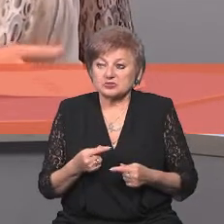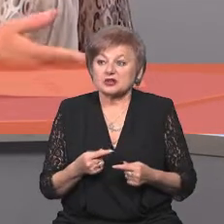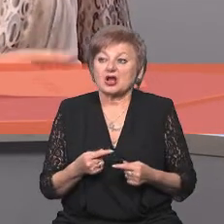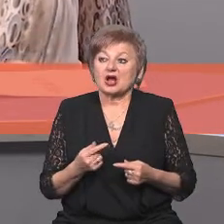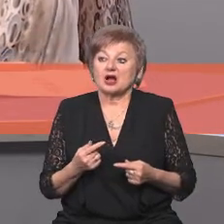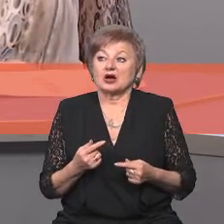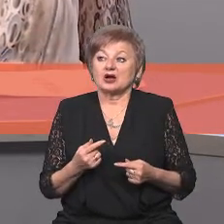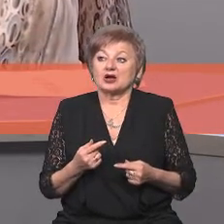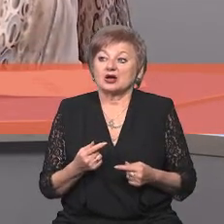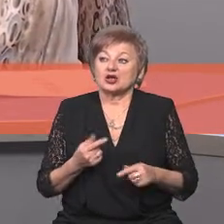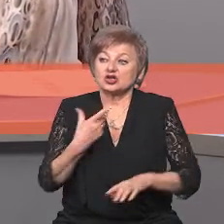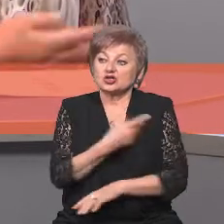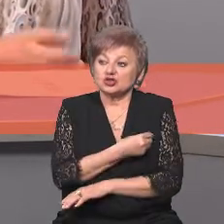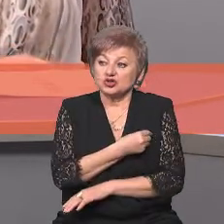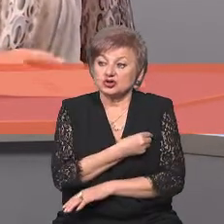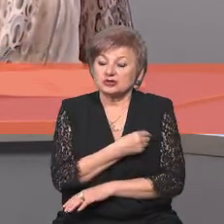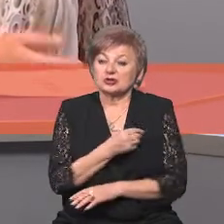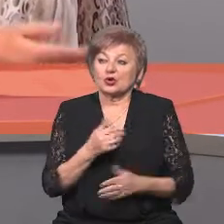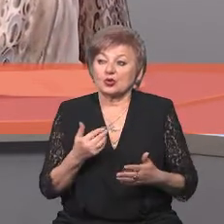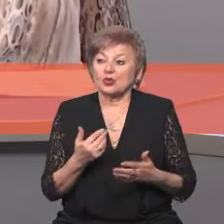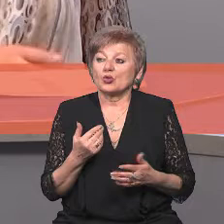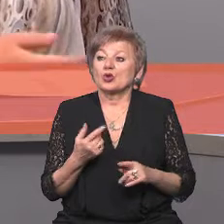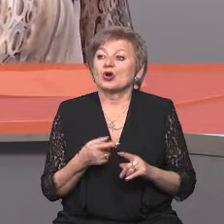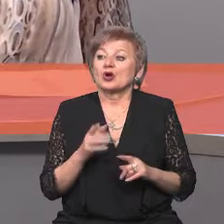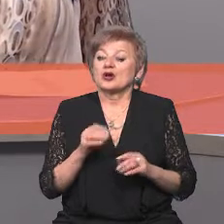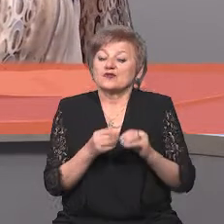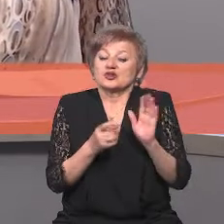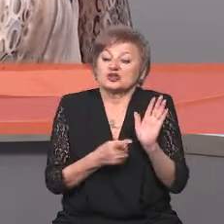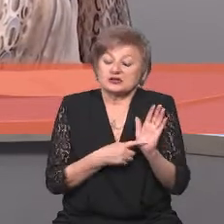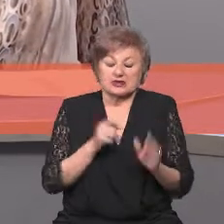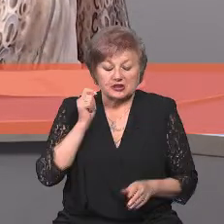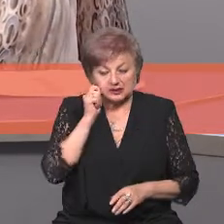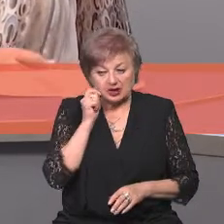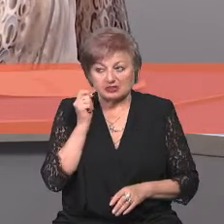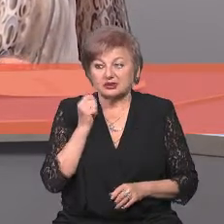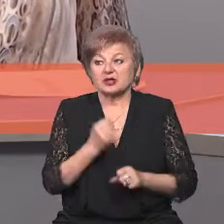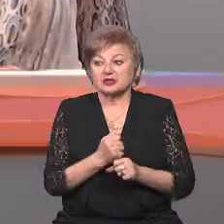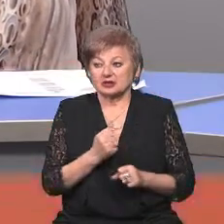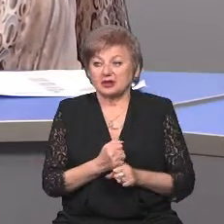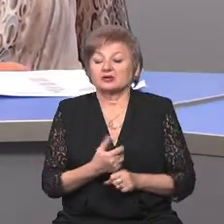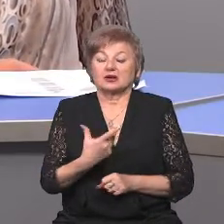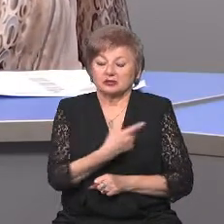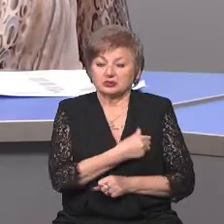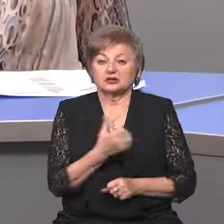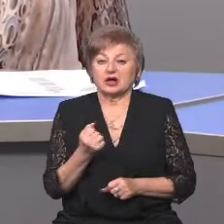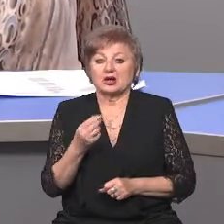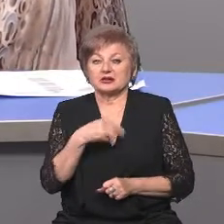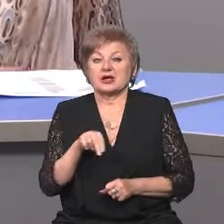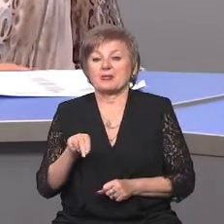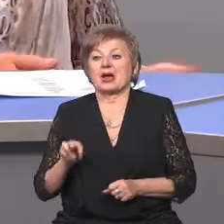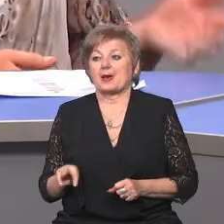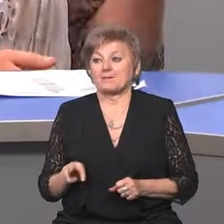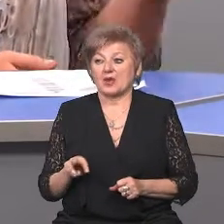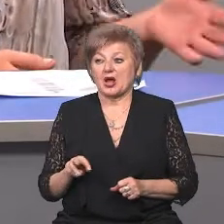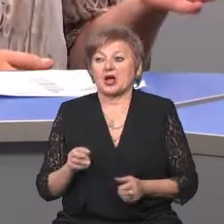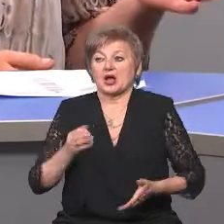час, а наступне щеплення вже по новому календарю не в 14, а в 16 років. Робиться теж АДП, дифтерія та правець.